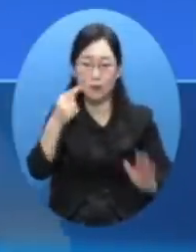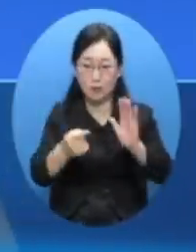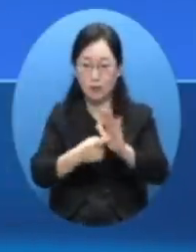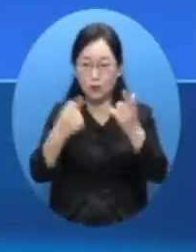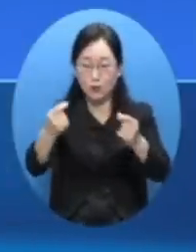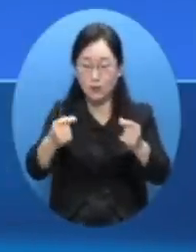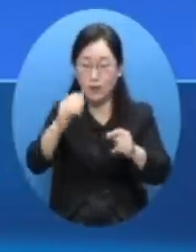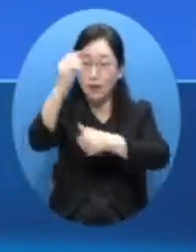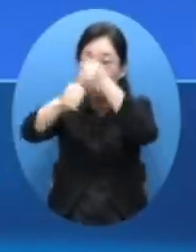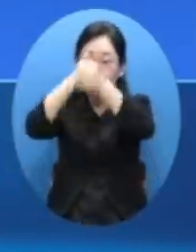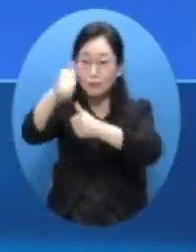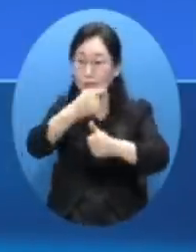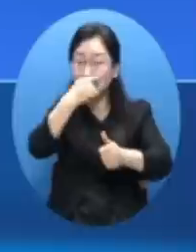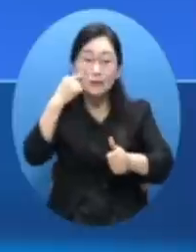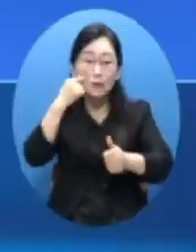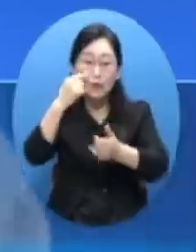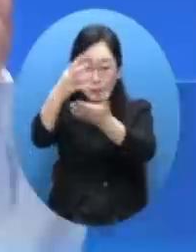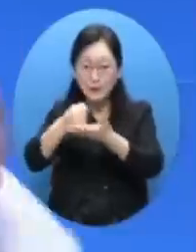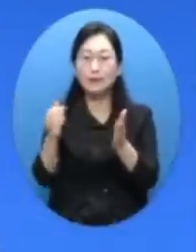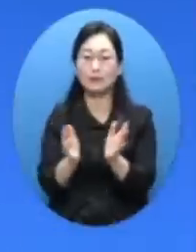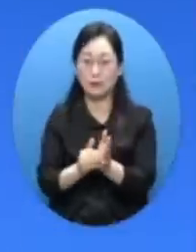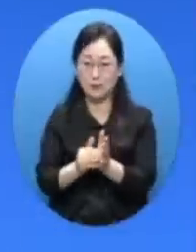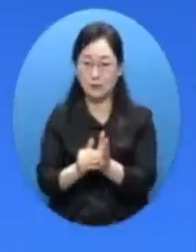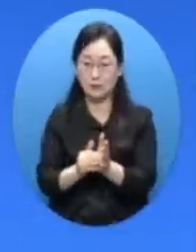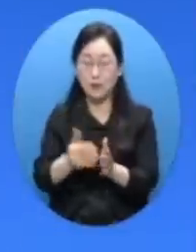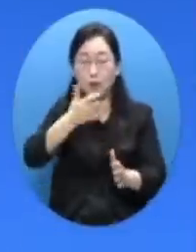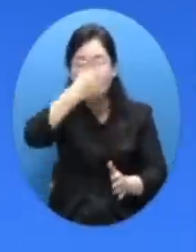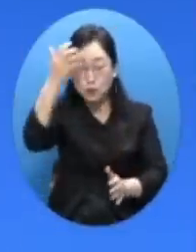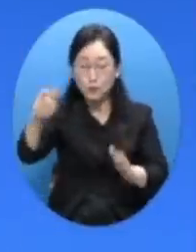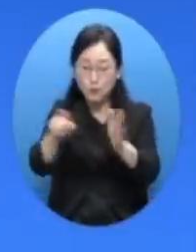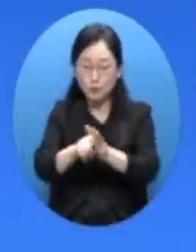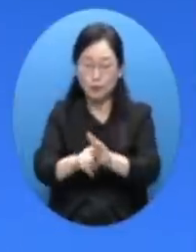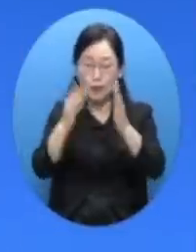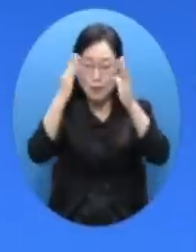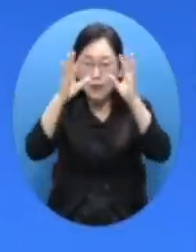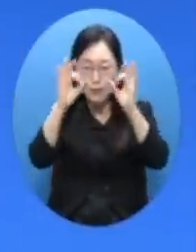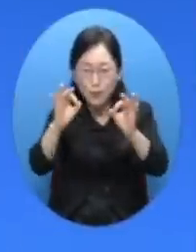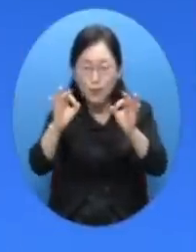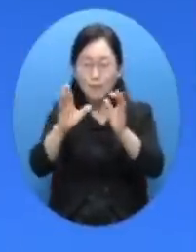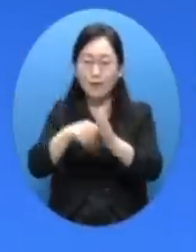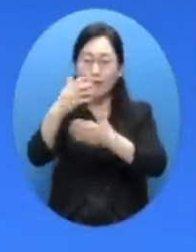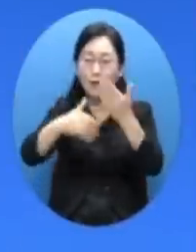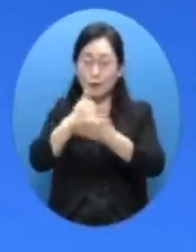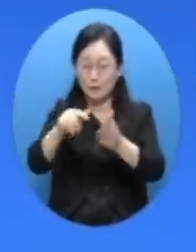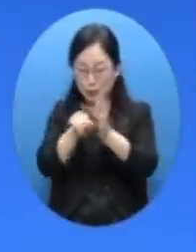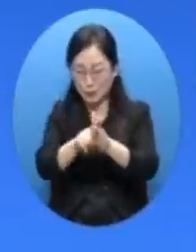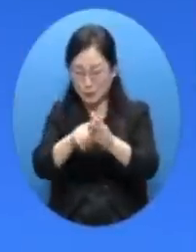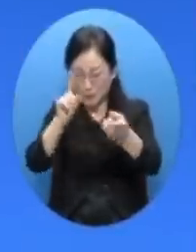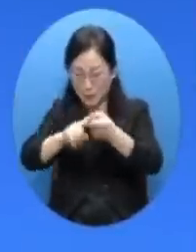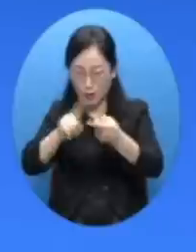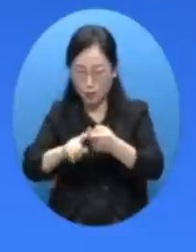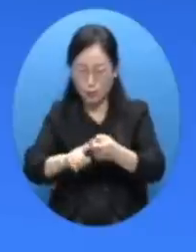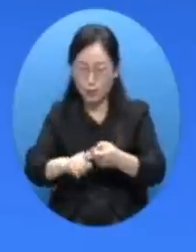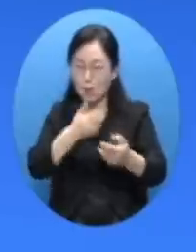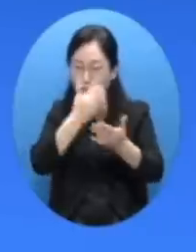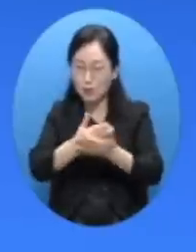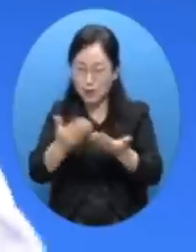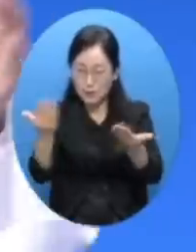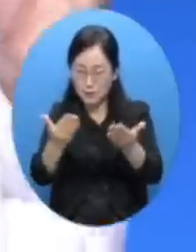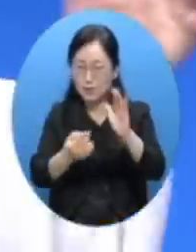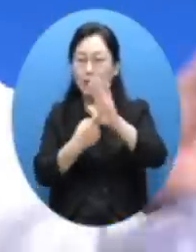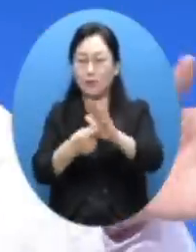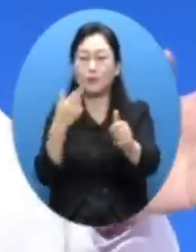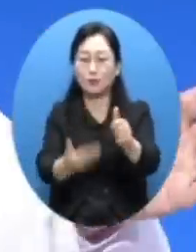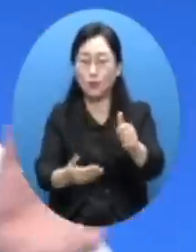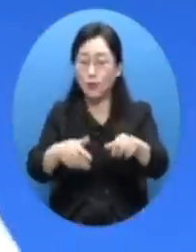증거를 얻었느니라. 꿈꾸고 믿고 바라보고 나갈 때 그 믿음을 통해 하나님의 기대한 역사가 나타나게 되는 것입니다. 지금